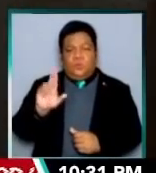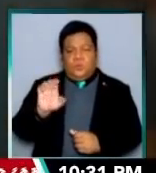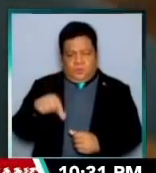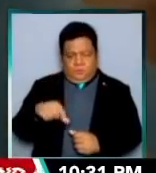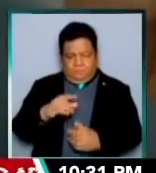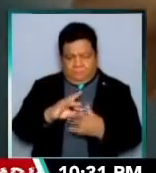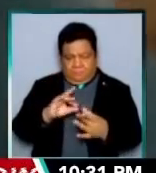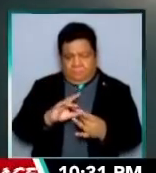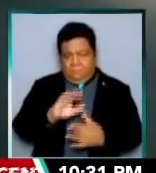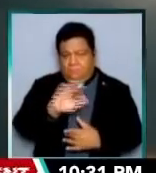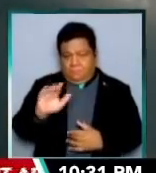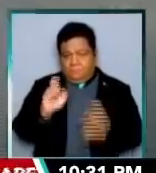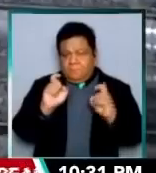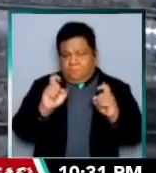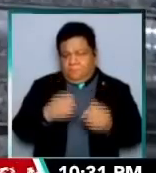ang pagbabakuna.